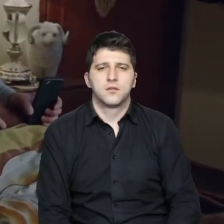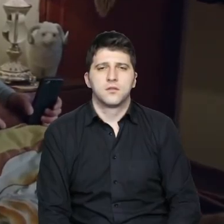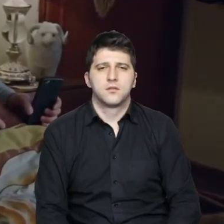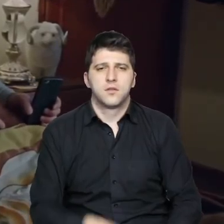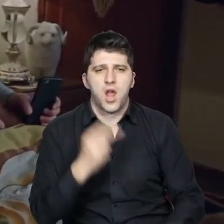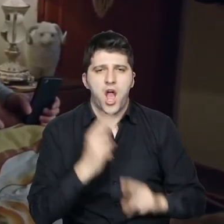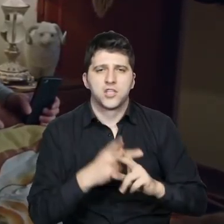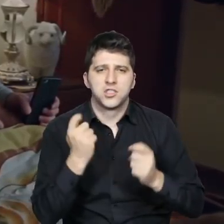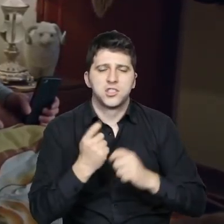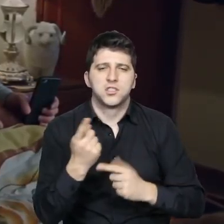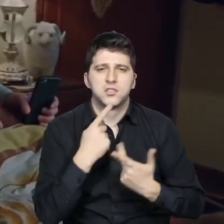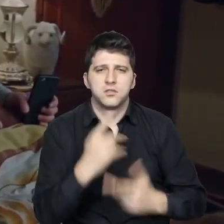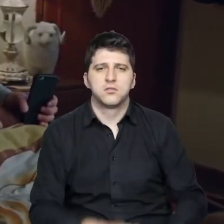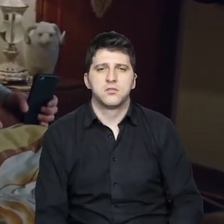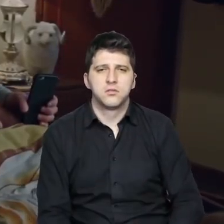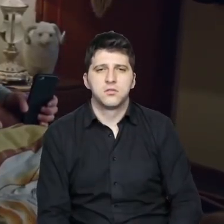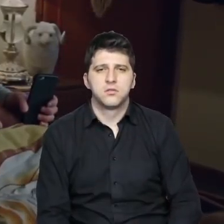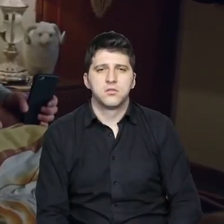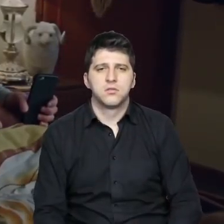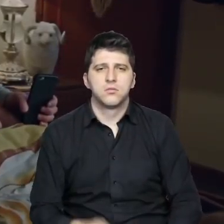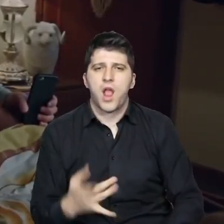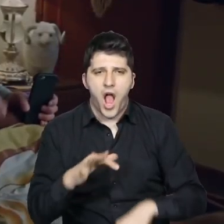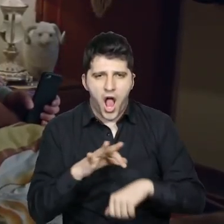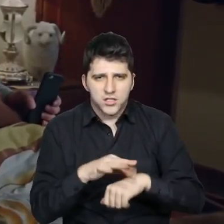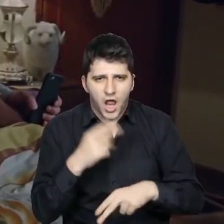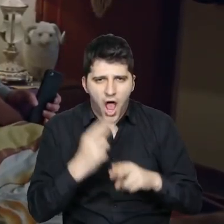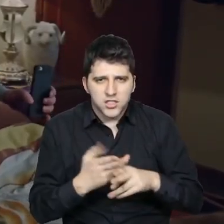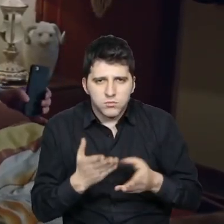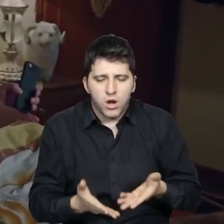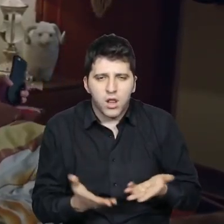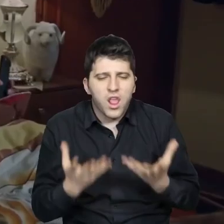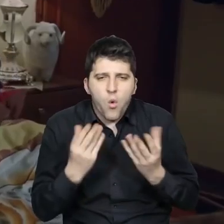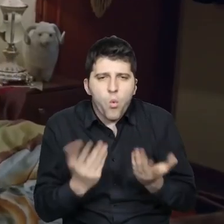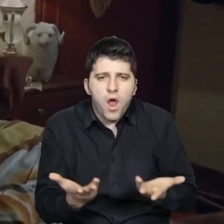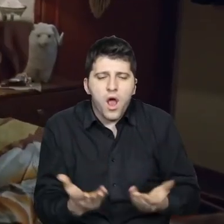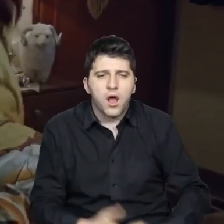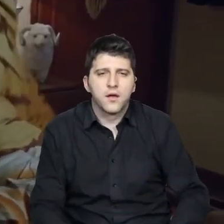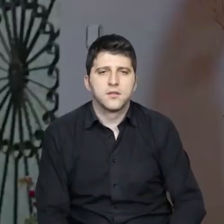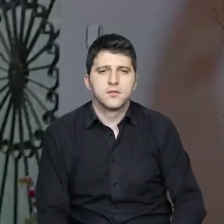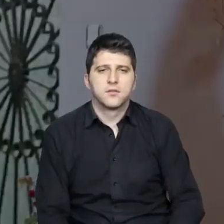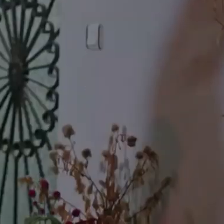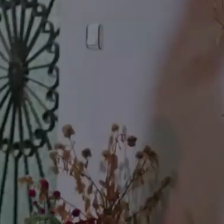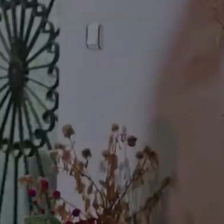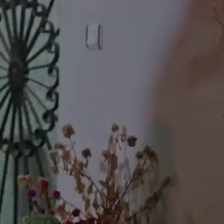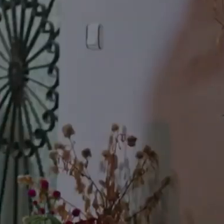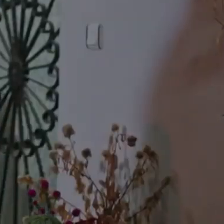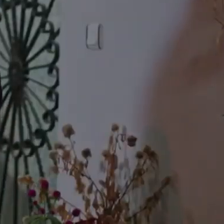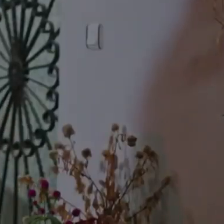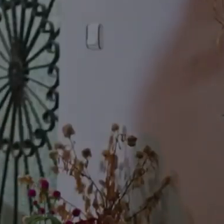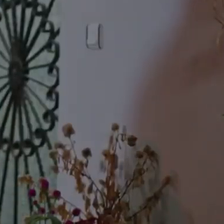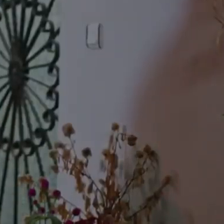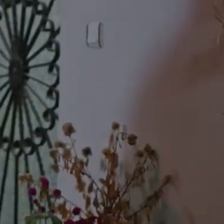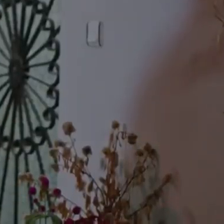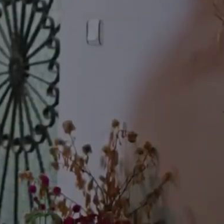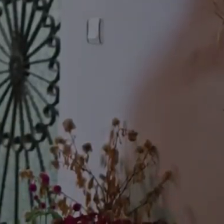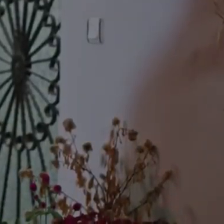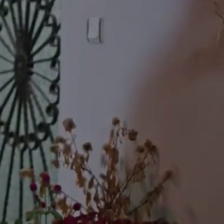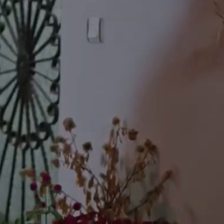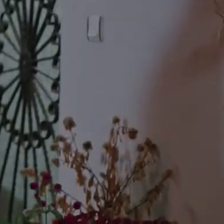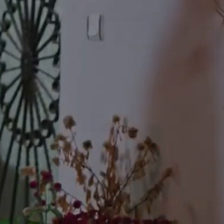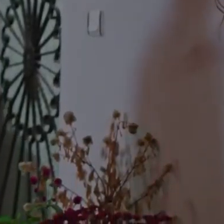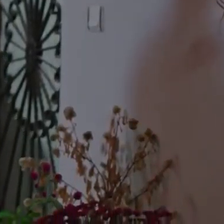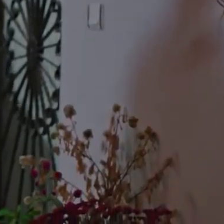Acil işmiş. Hastane acili mi buraya? Ne oluyor be? Kalkıyor. İbrahim üşümüş.